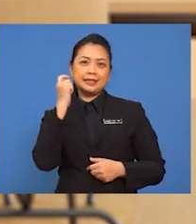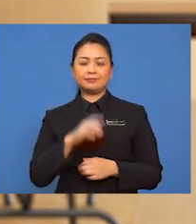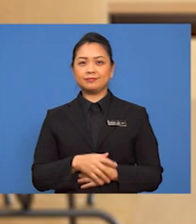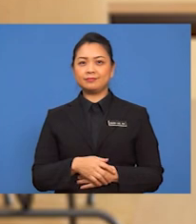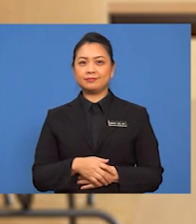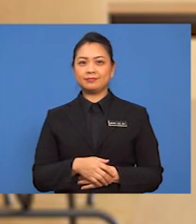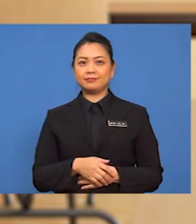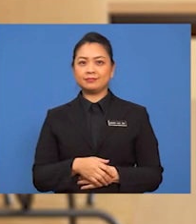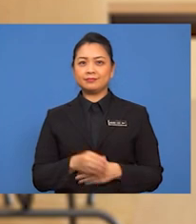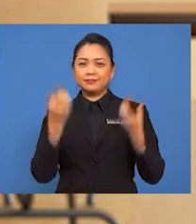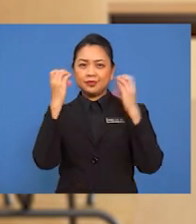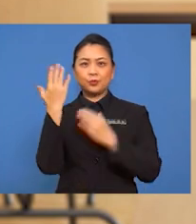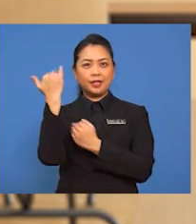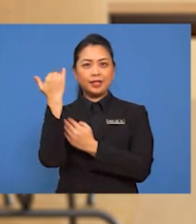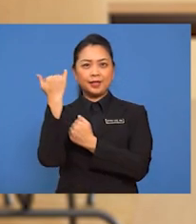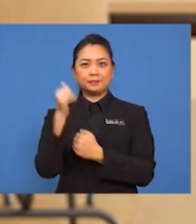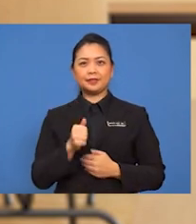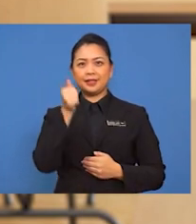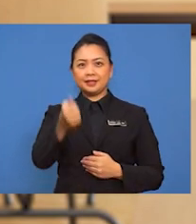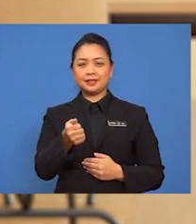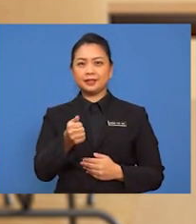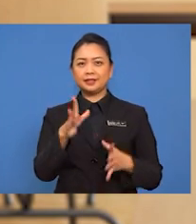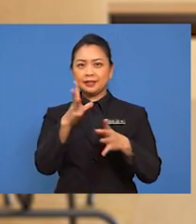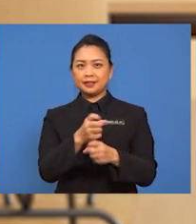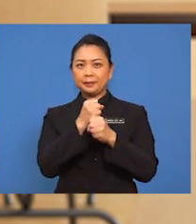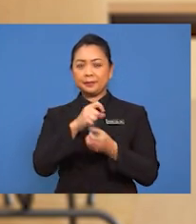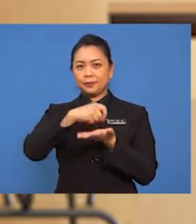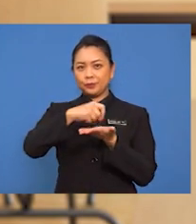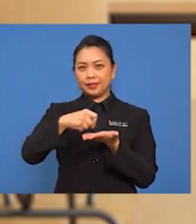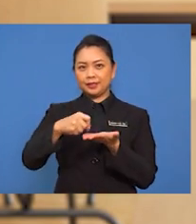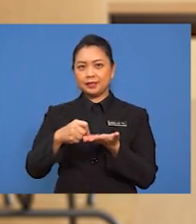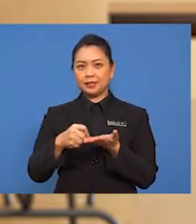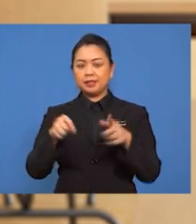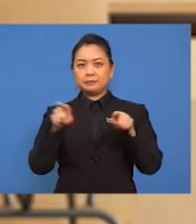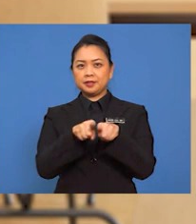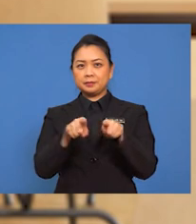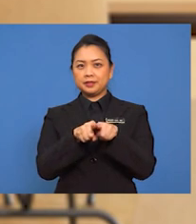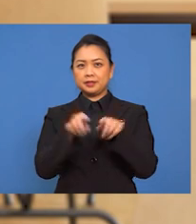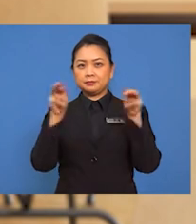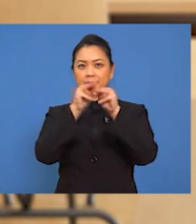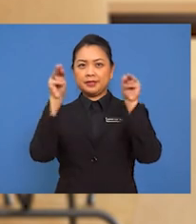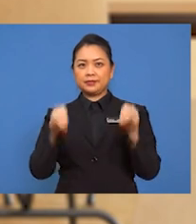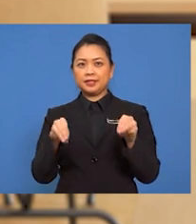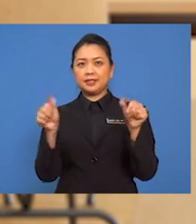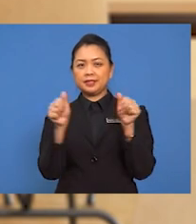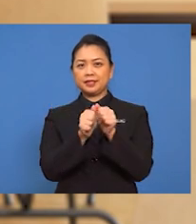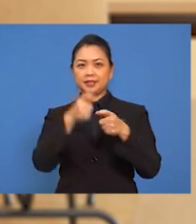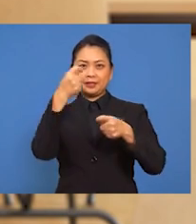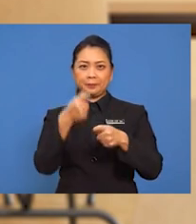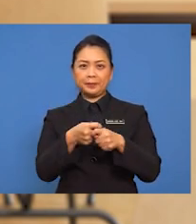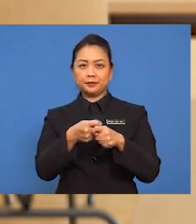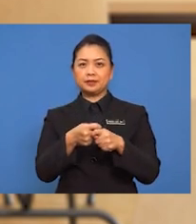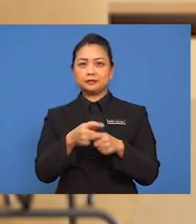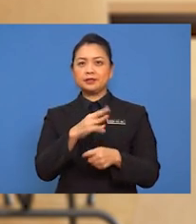Cikgu harap anda dapat menulis persamaan matriks dengan tepat